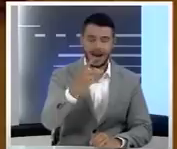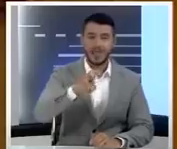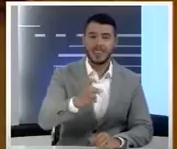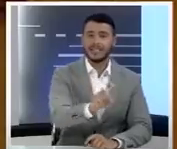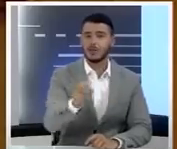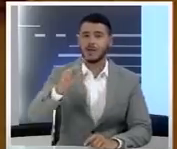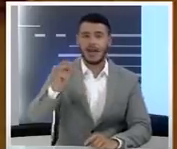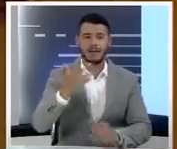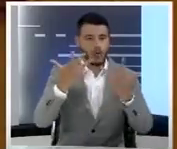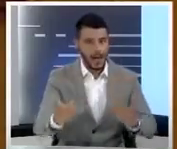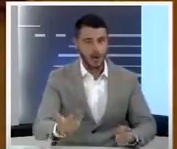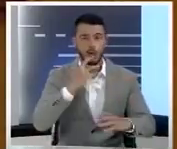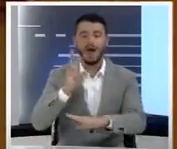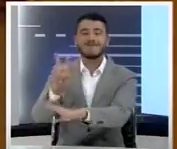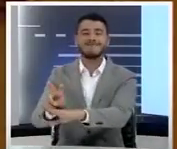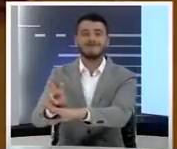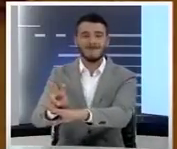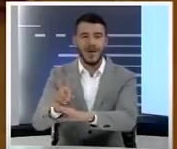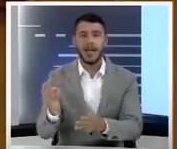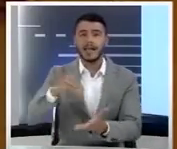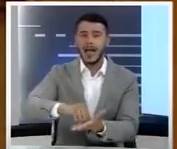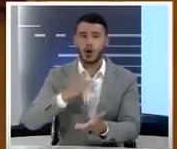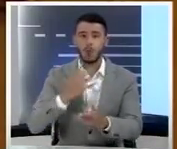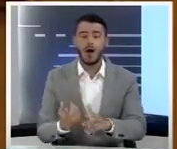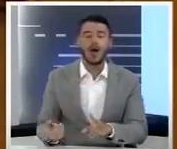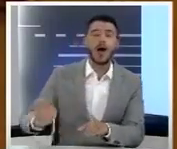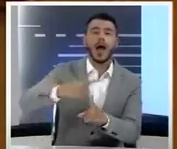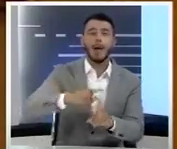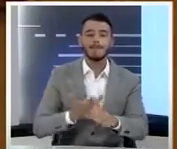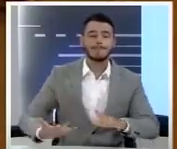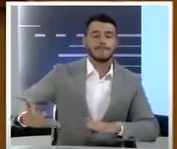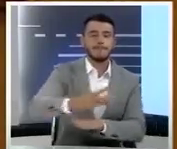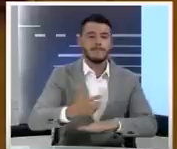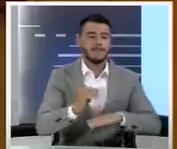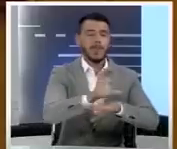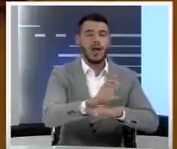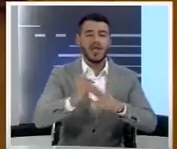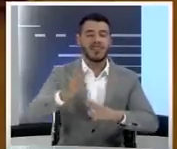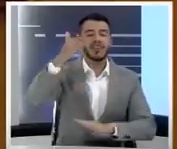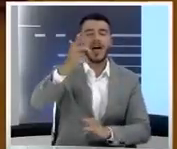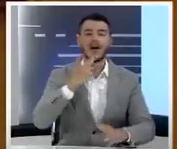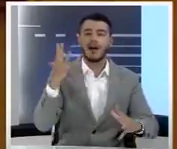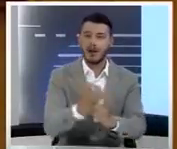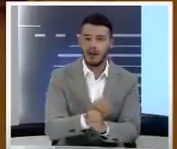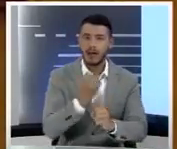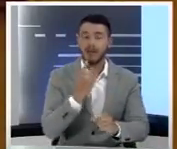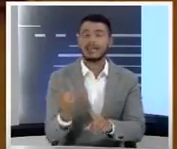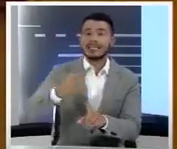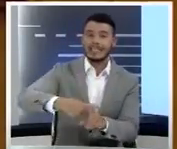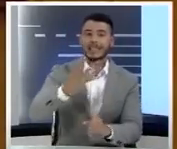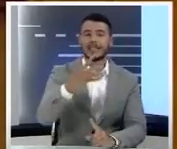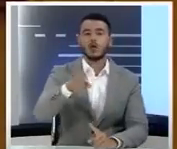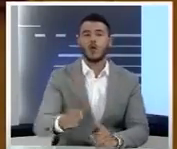το απόθεμα που έχουμε, και τα έσοδα από τα πλεονάσματα τα οποία θα πετύχουμε και τα 4,8 δισεκατομμύρια παίρνουμε,